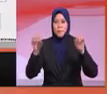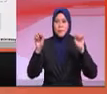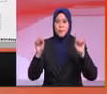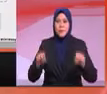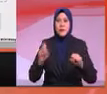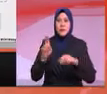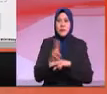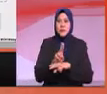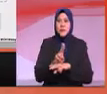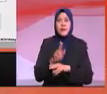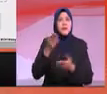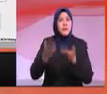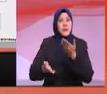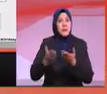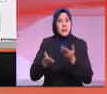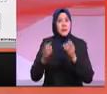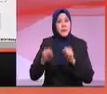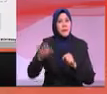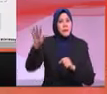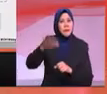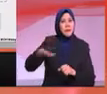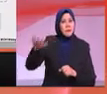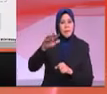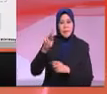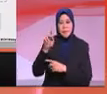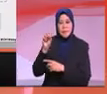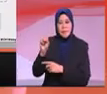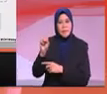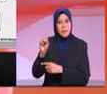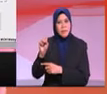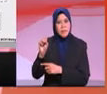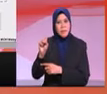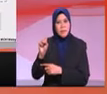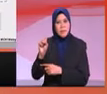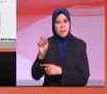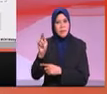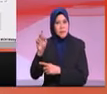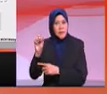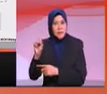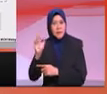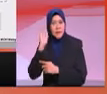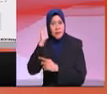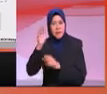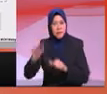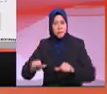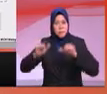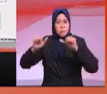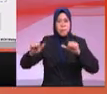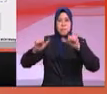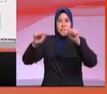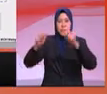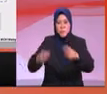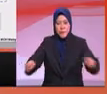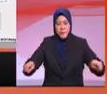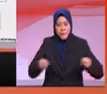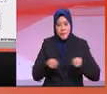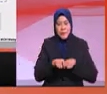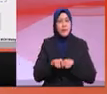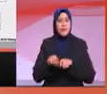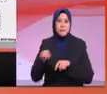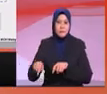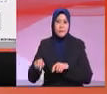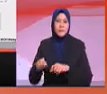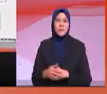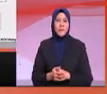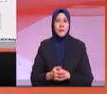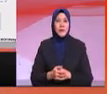boleh menjangkakan ataupun meramalkan kes-kes yang outbreak di sesuatu lokaliti dan sebagainya. Jadi